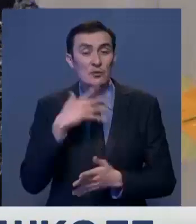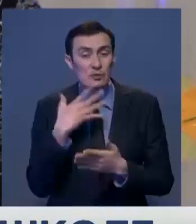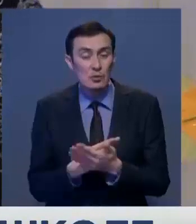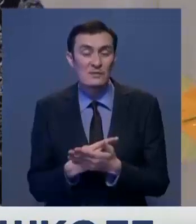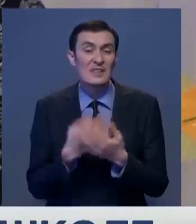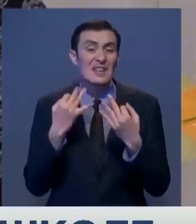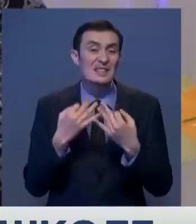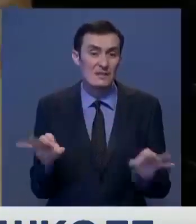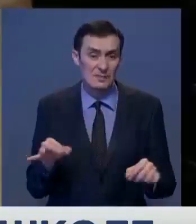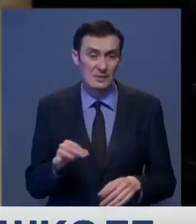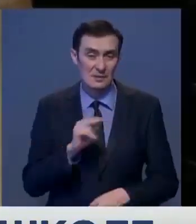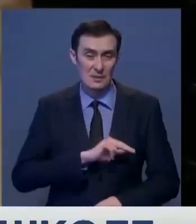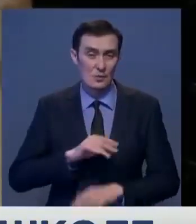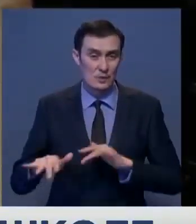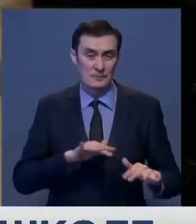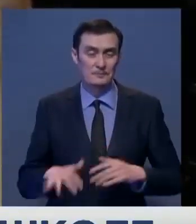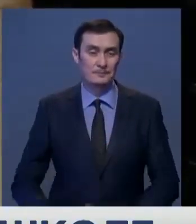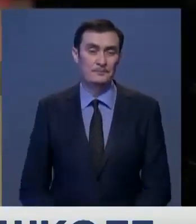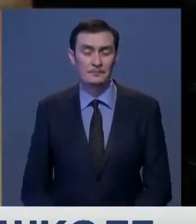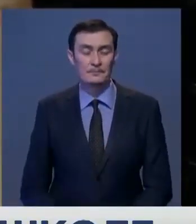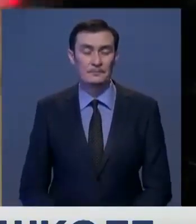собственной независимости.